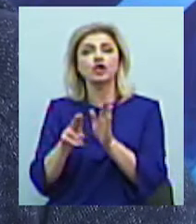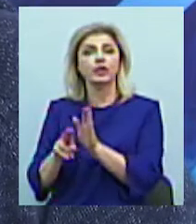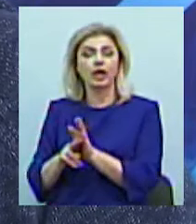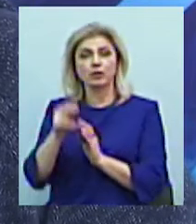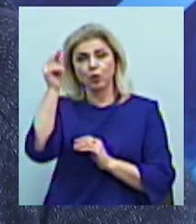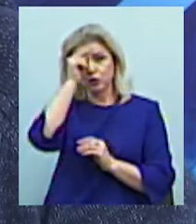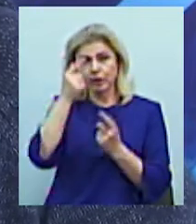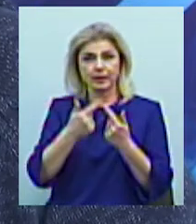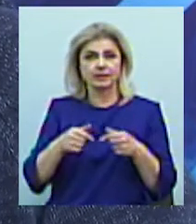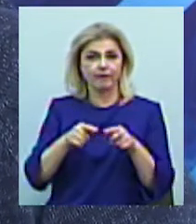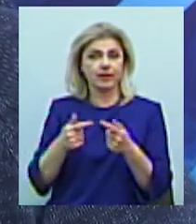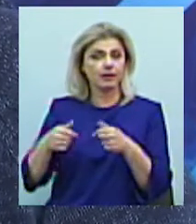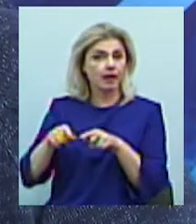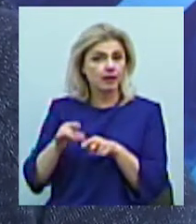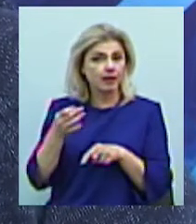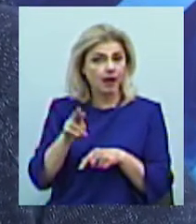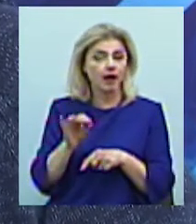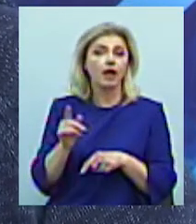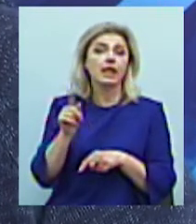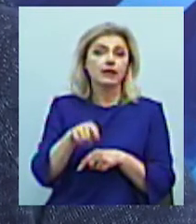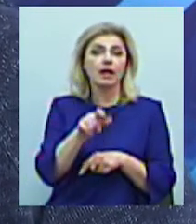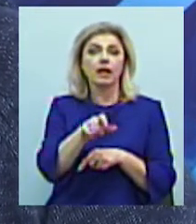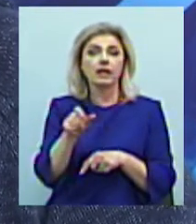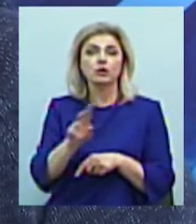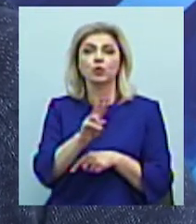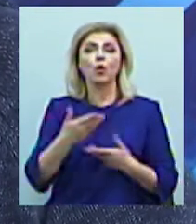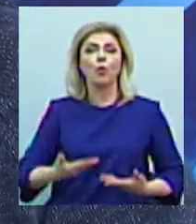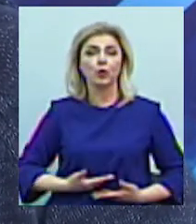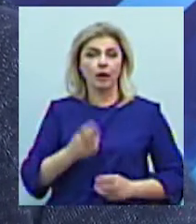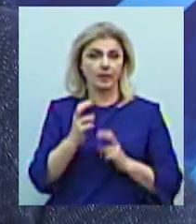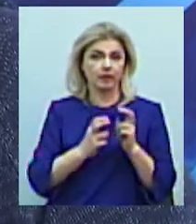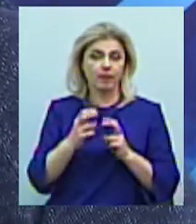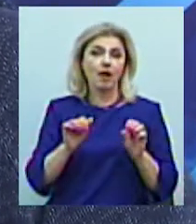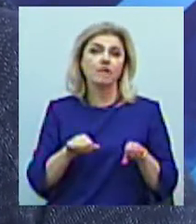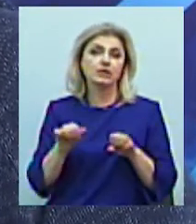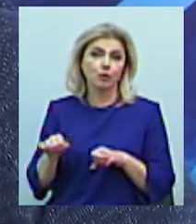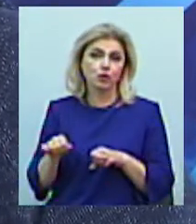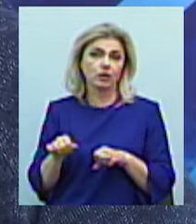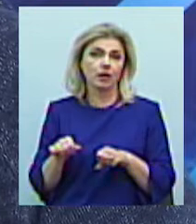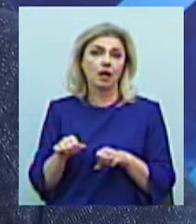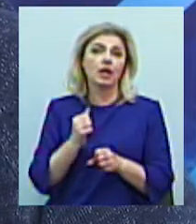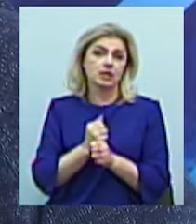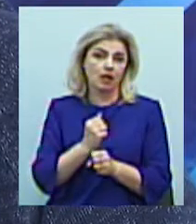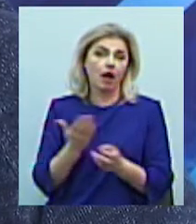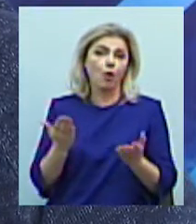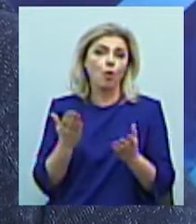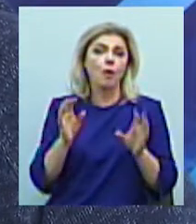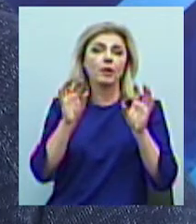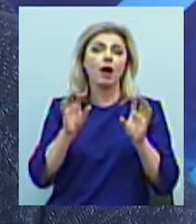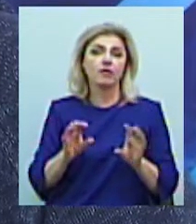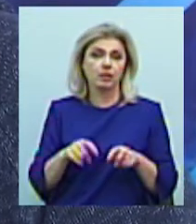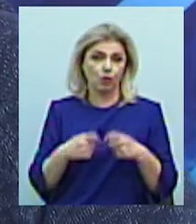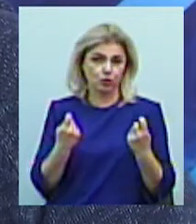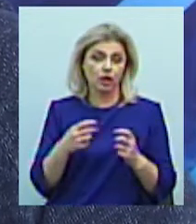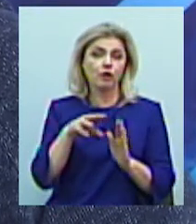учебные заведения, ну и в том числе те лица, которые в коммунальном предприятии, возможно, совершили какое-то правонарушение, в том числе и